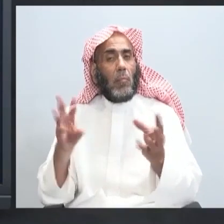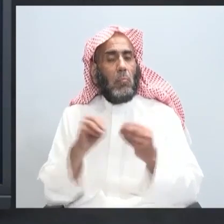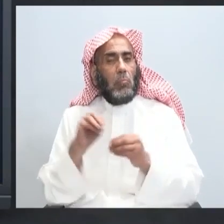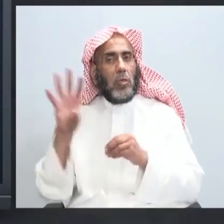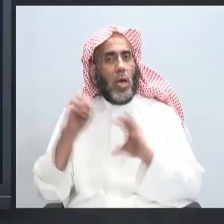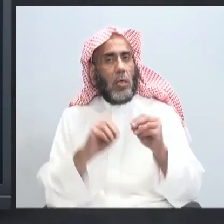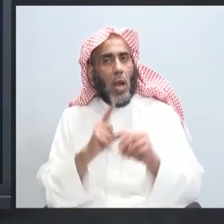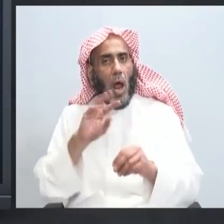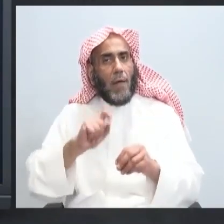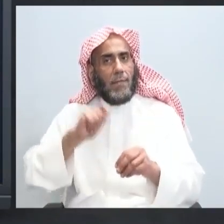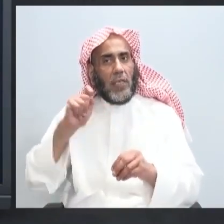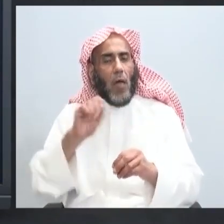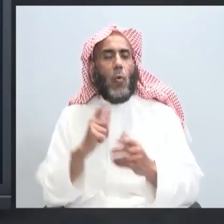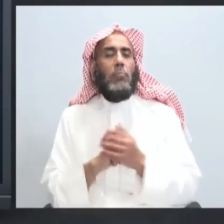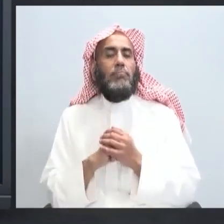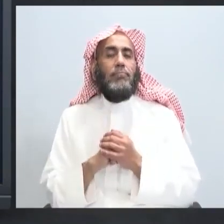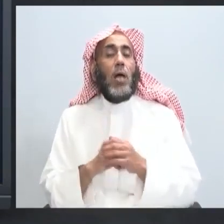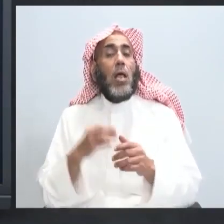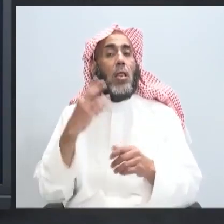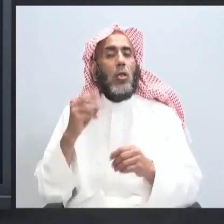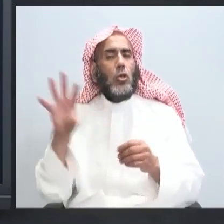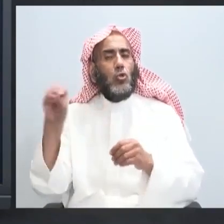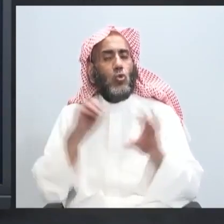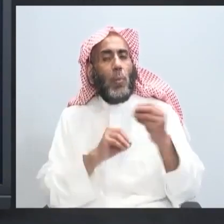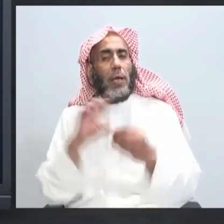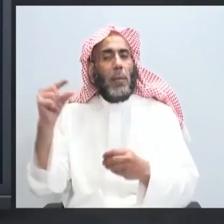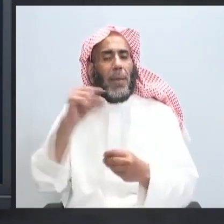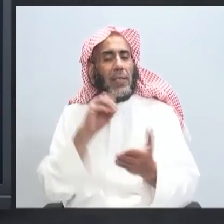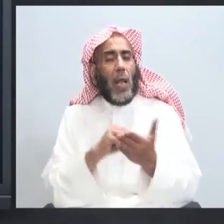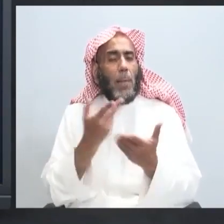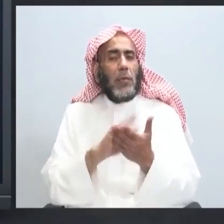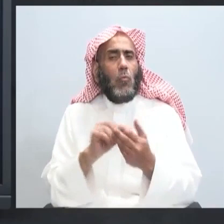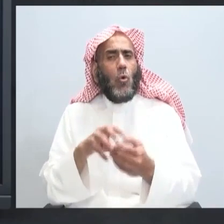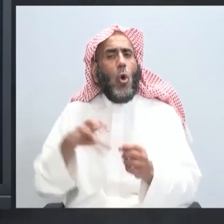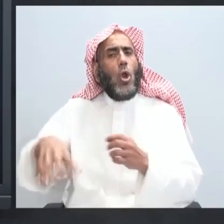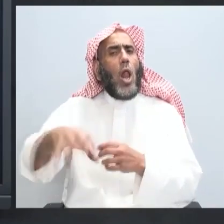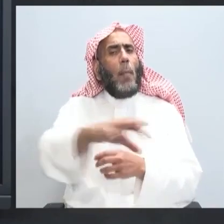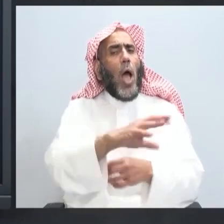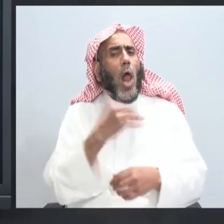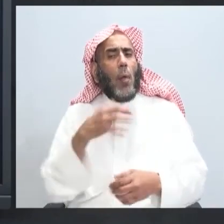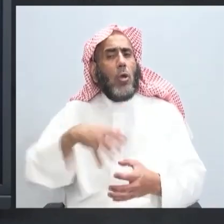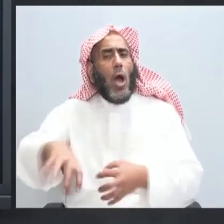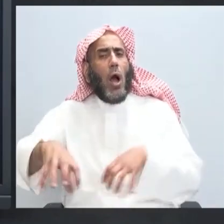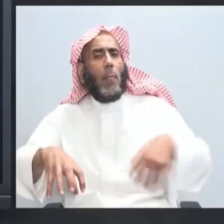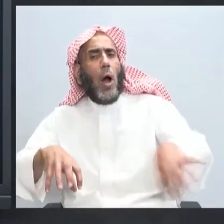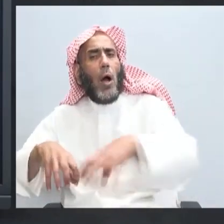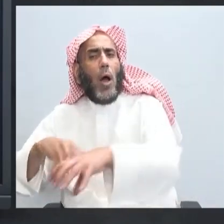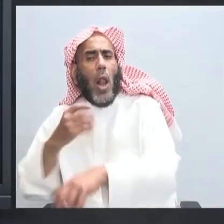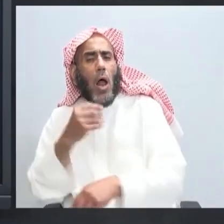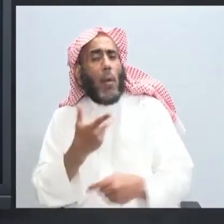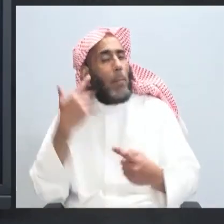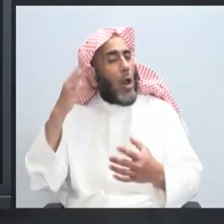مصادر فصيحه ثالثا جمعت ماده المعاجم في من كل القبائل العربيه ما